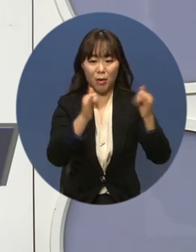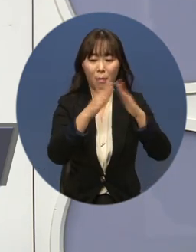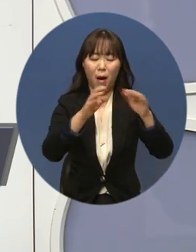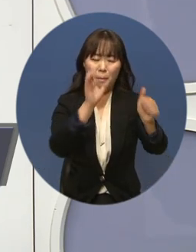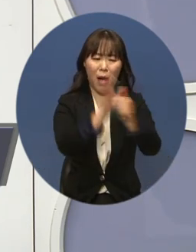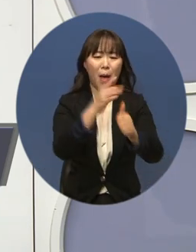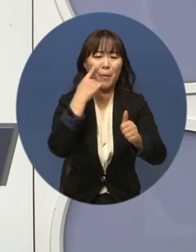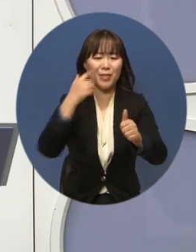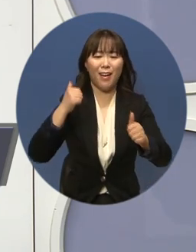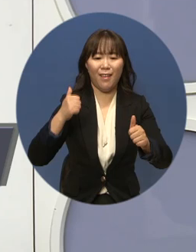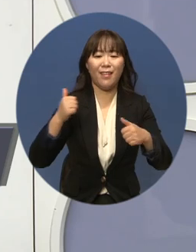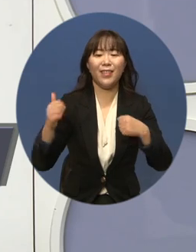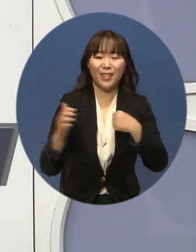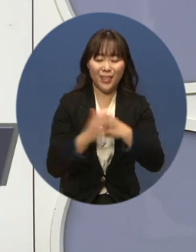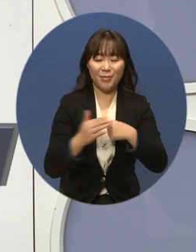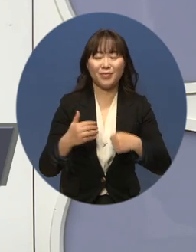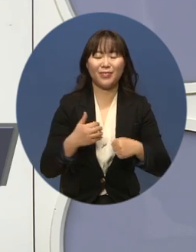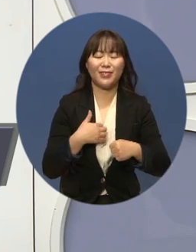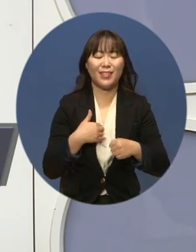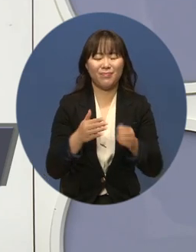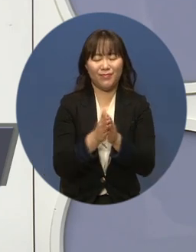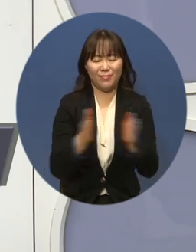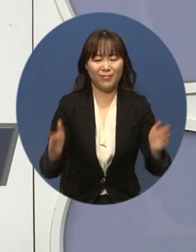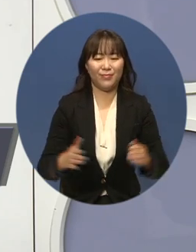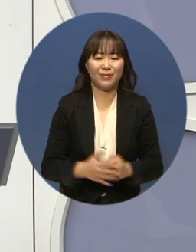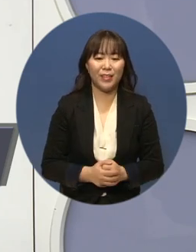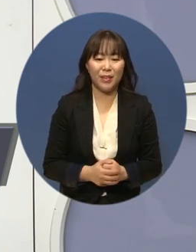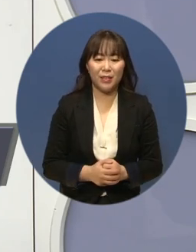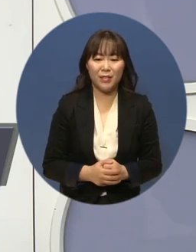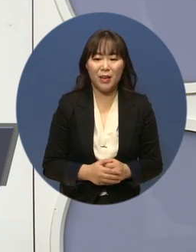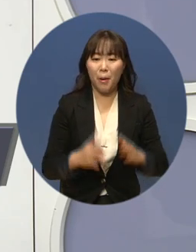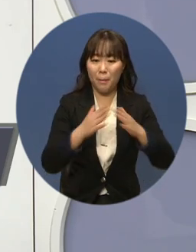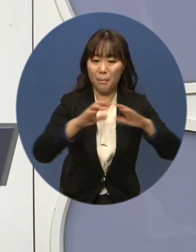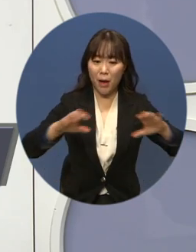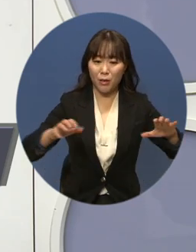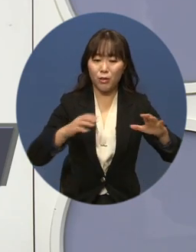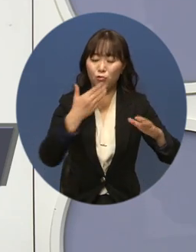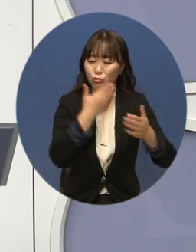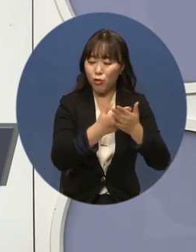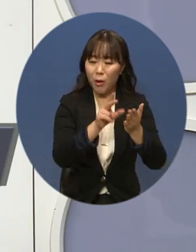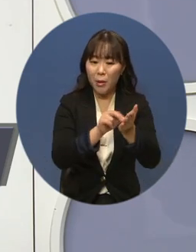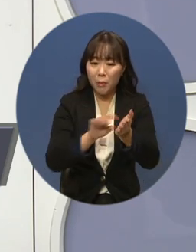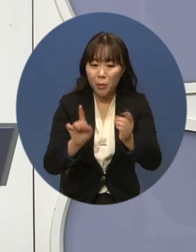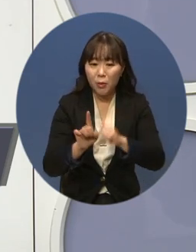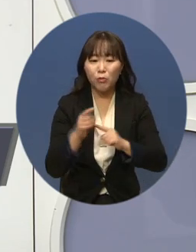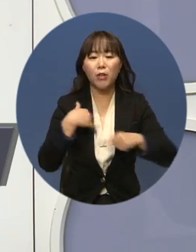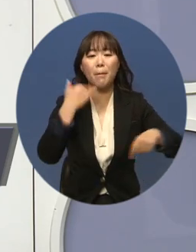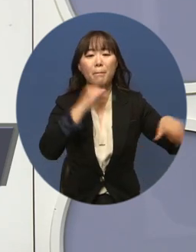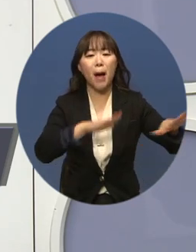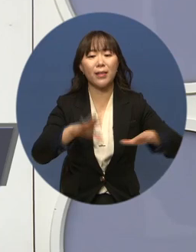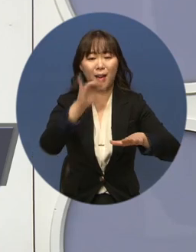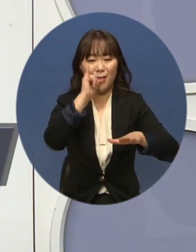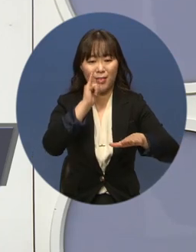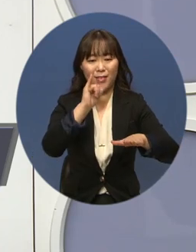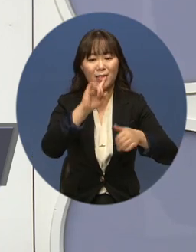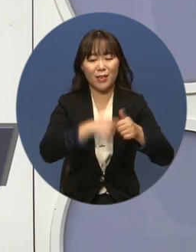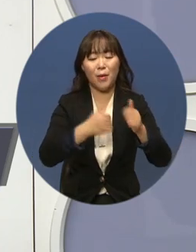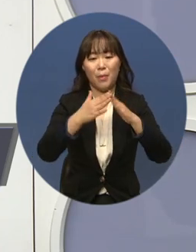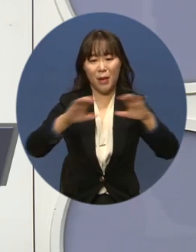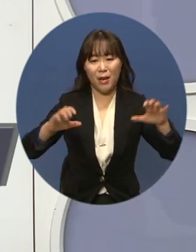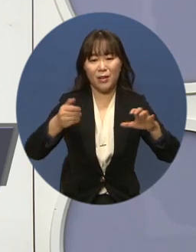맡겨보자 이렇게 해서 제가 이장을 맡게 됐고 마을의 주요 해난이 이제 우리는 바다를 끼고 있는 자연